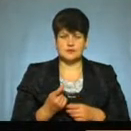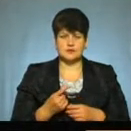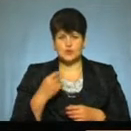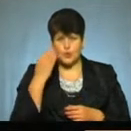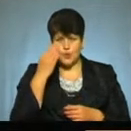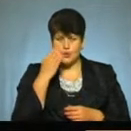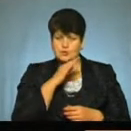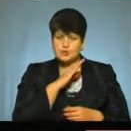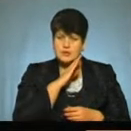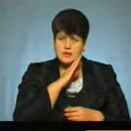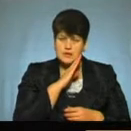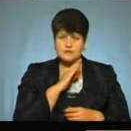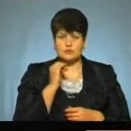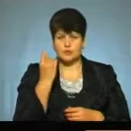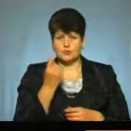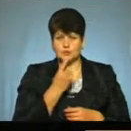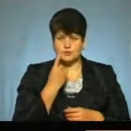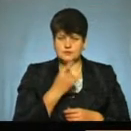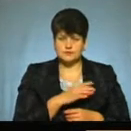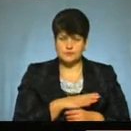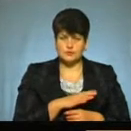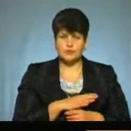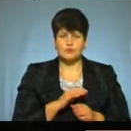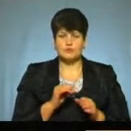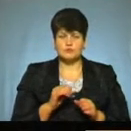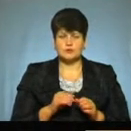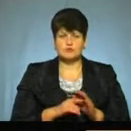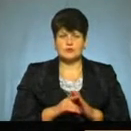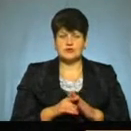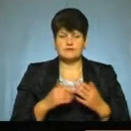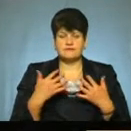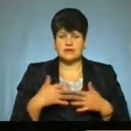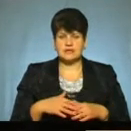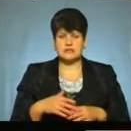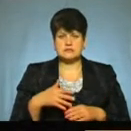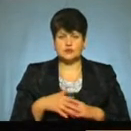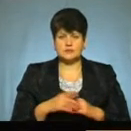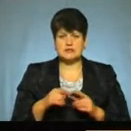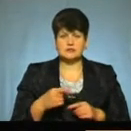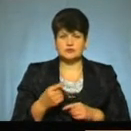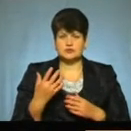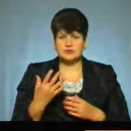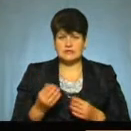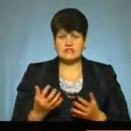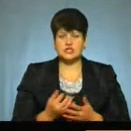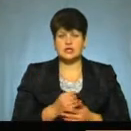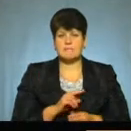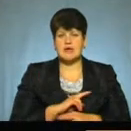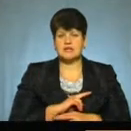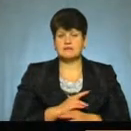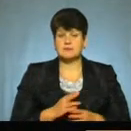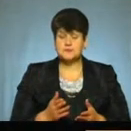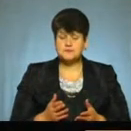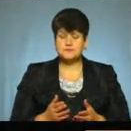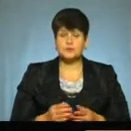сонливості, можливо там головокружіння, можливо дійшло до втрати свідомості і фактично на слідуючий день їх вже носили мертвими.